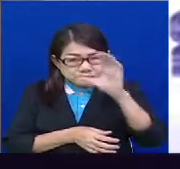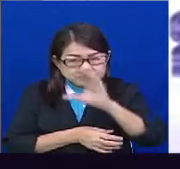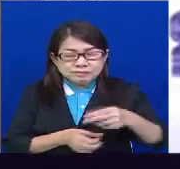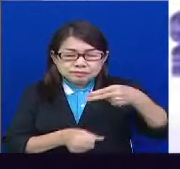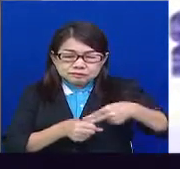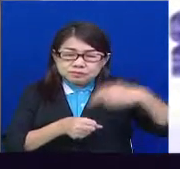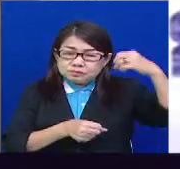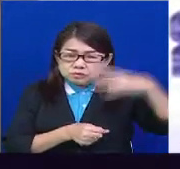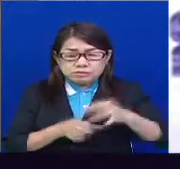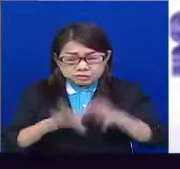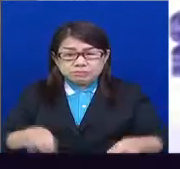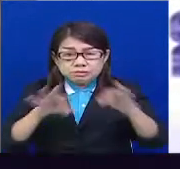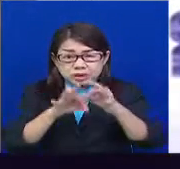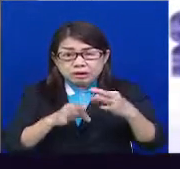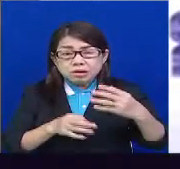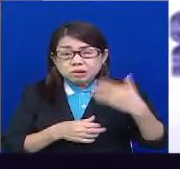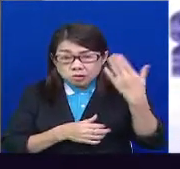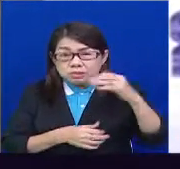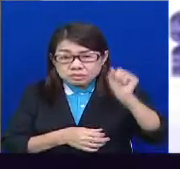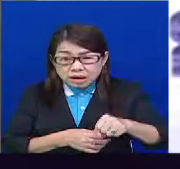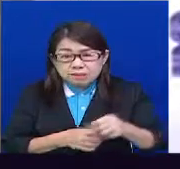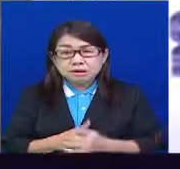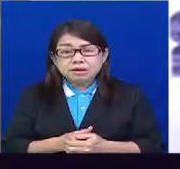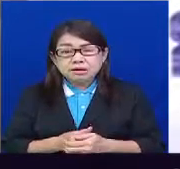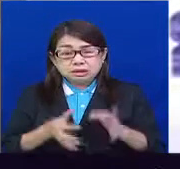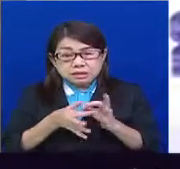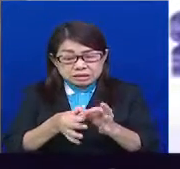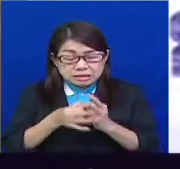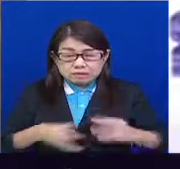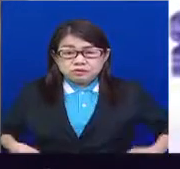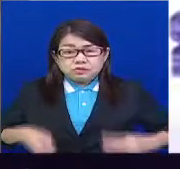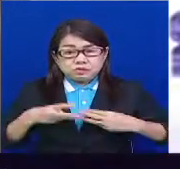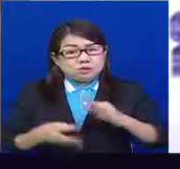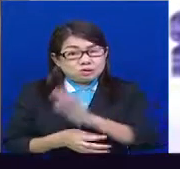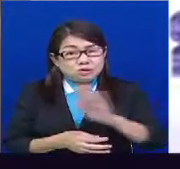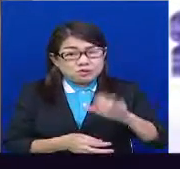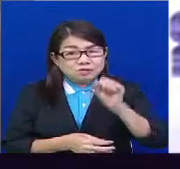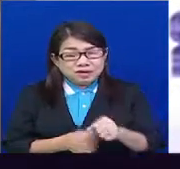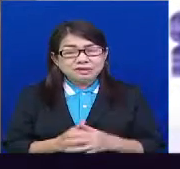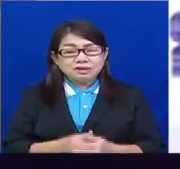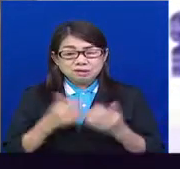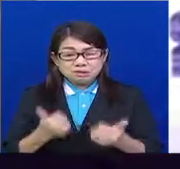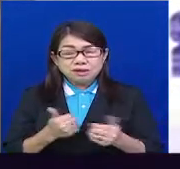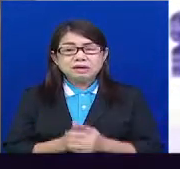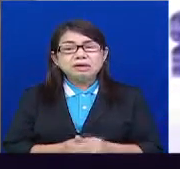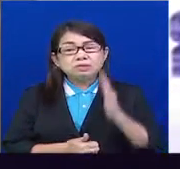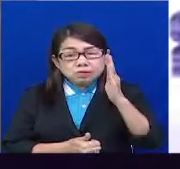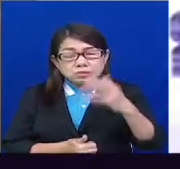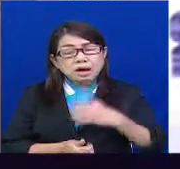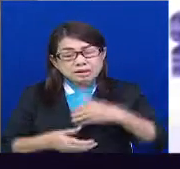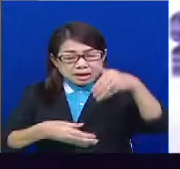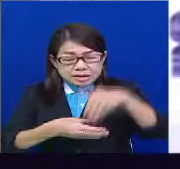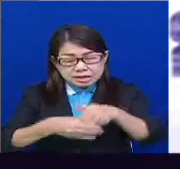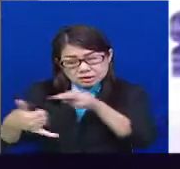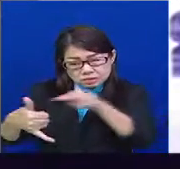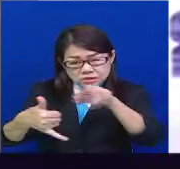มันสำคัญกว่าไม่ใช่หรือสกว่าชีวิตของท่านนะนะวันหน้าพอออกมาใครจะเลือกใครจะเป็นจะเป็นวิธี